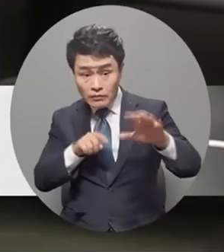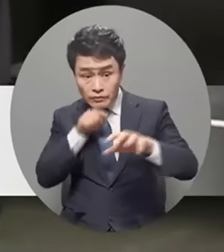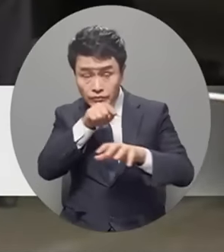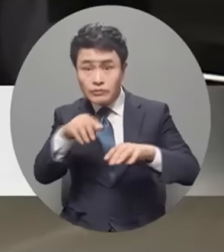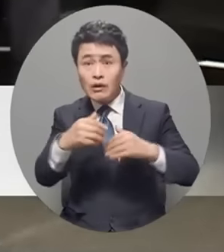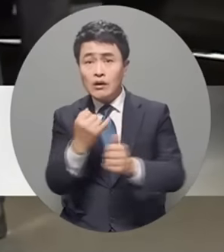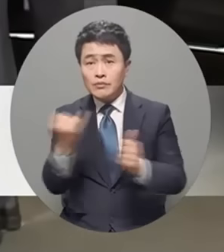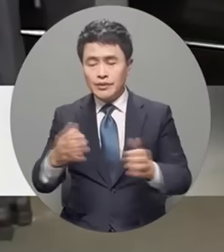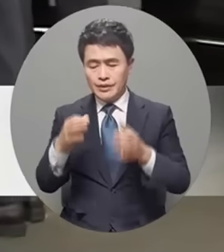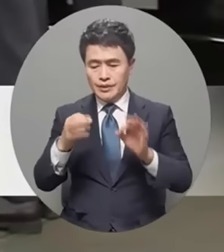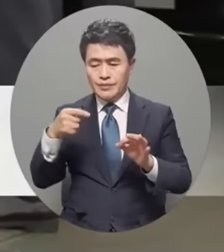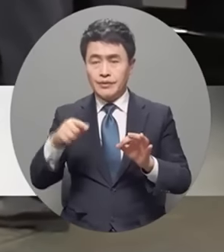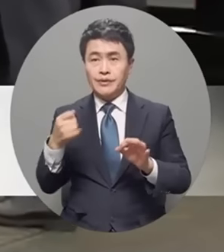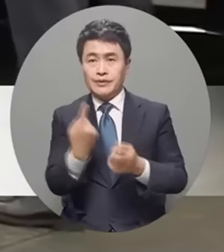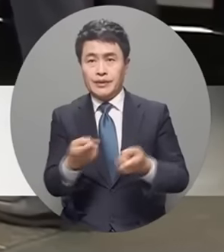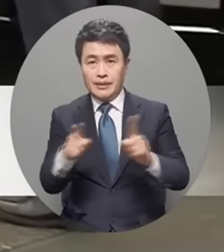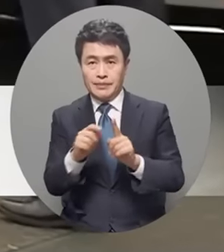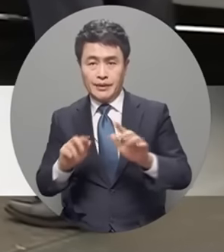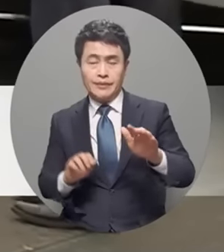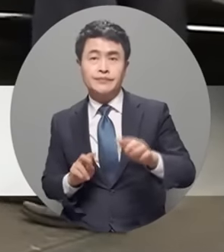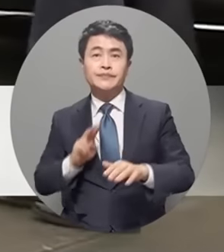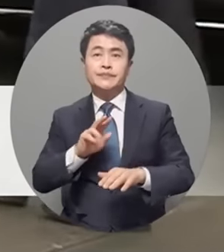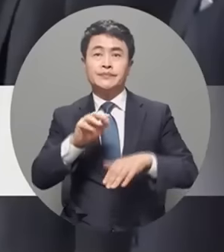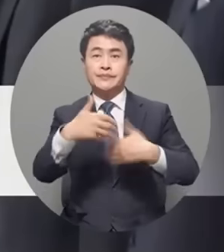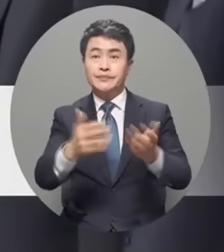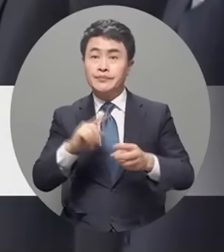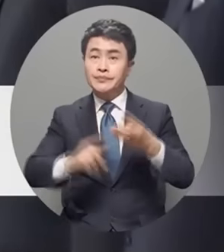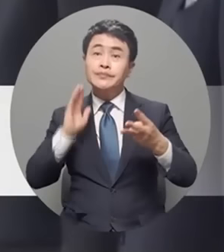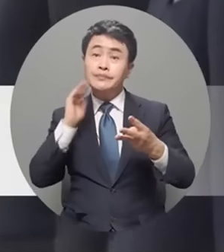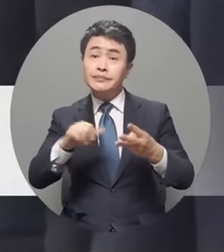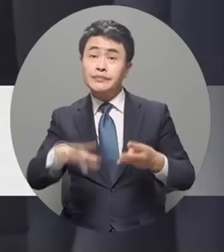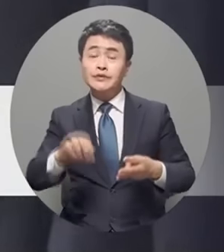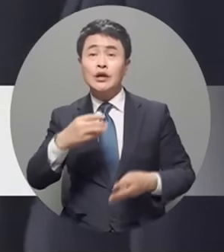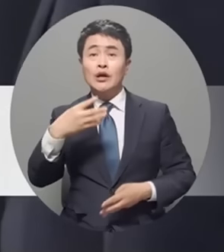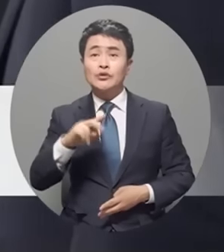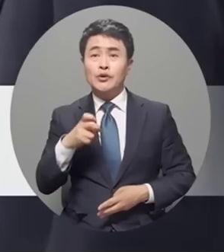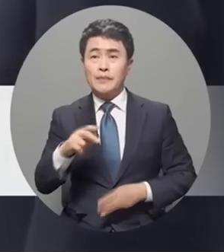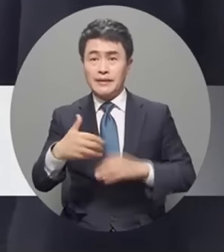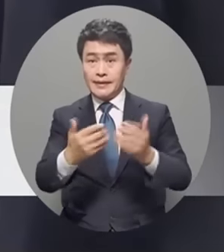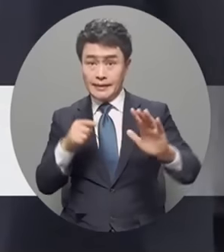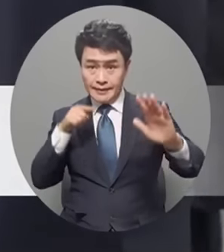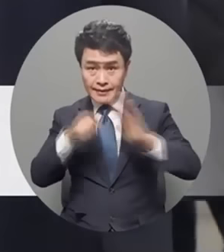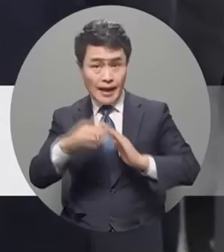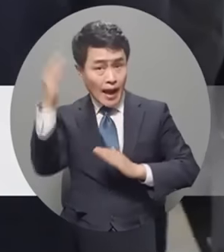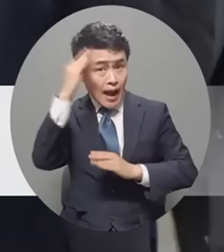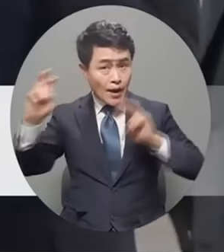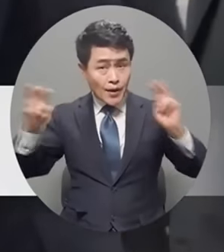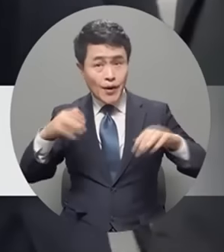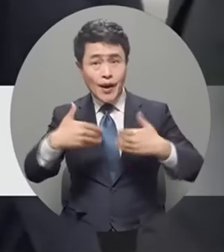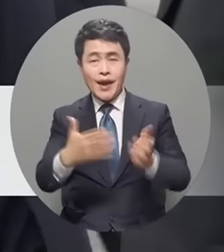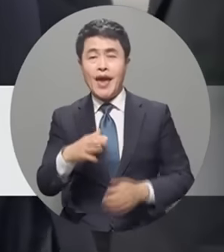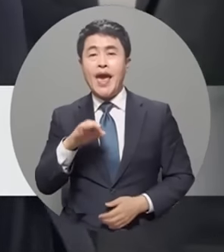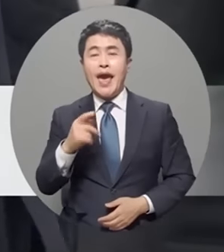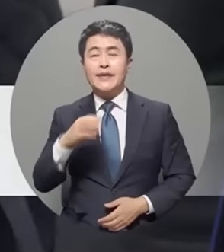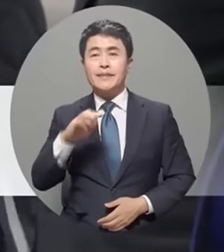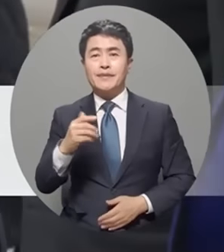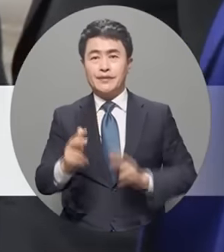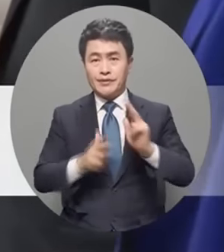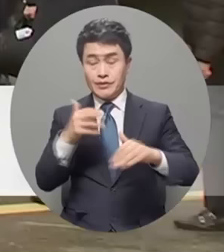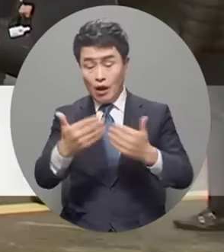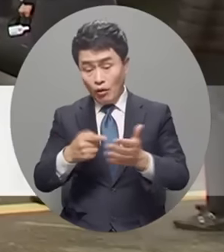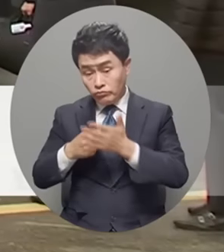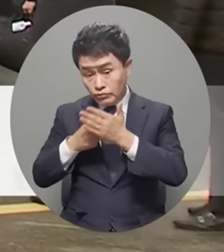부인 김건희 여사도 동행할 예정입니다. 윤 대통령은 먼저 투르크메니스탄을 찾아 한국 기업의 에너지 플랜트 사업